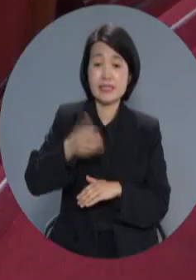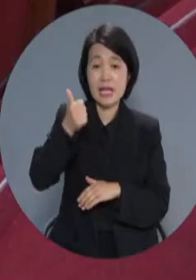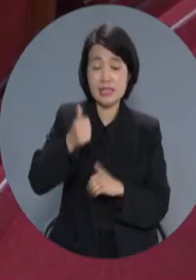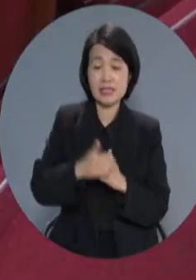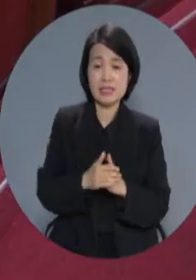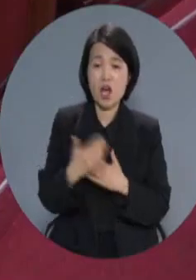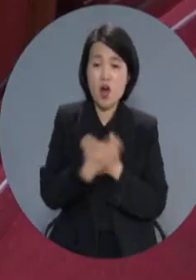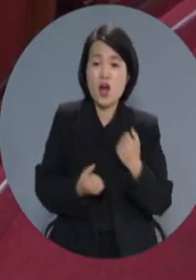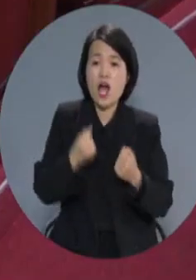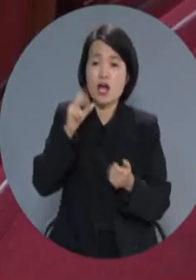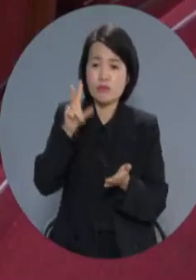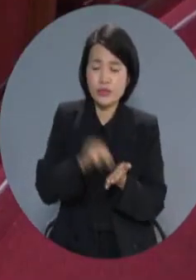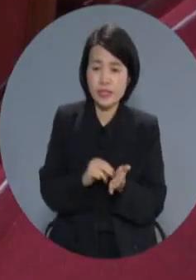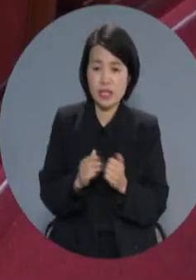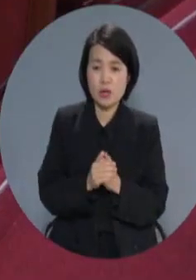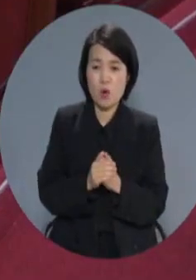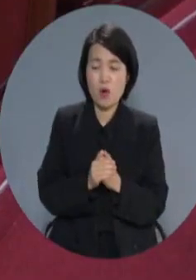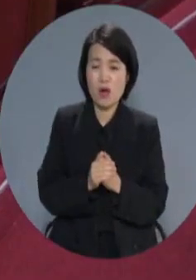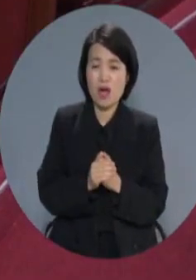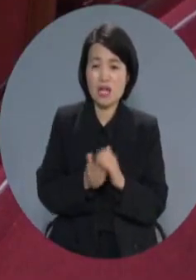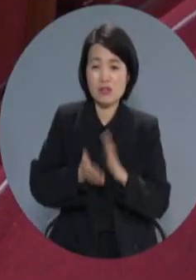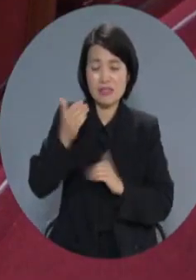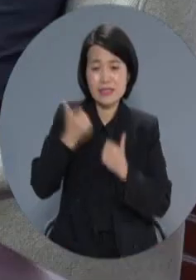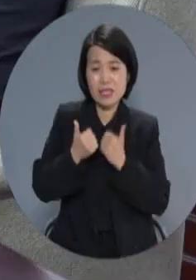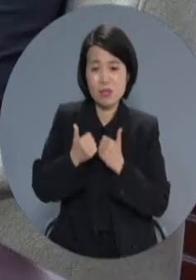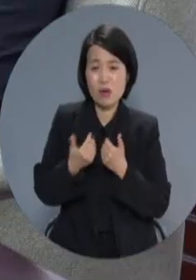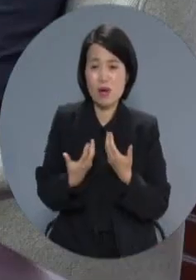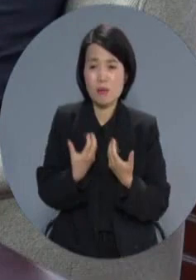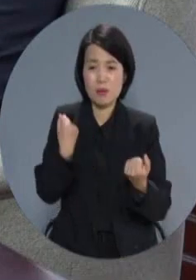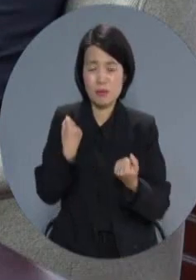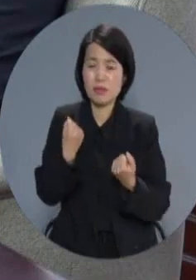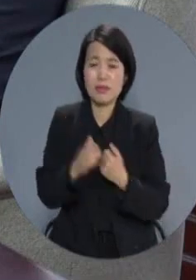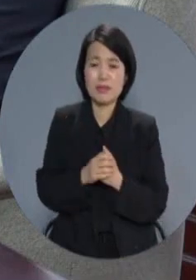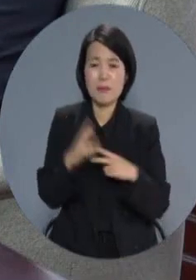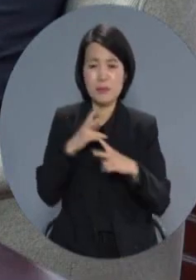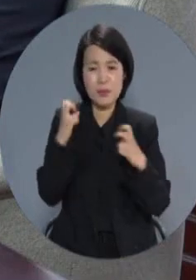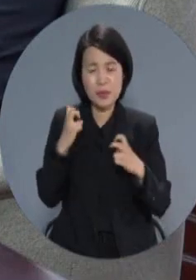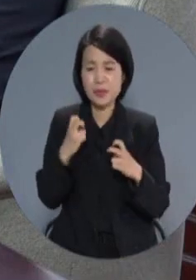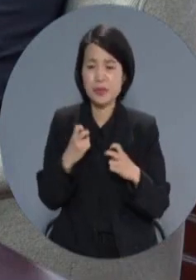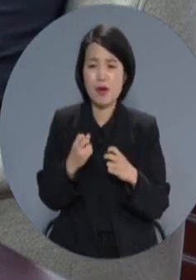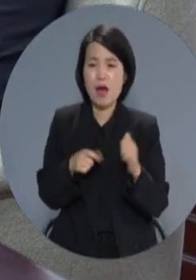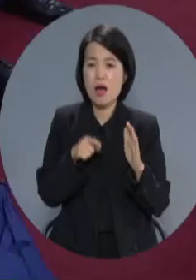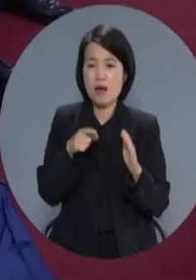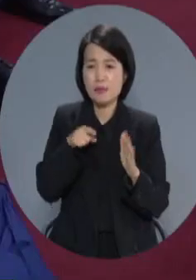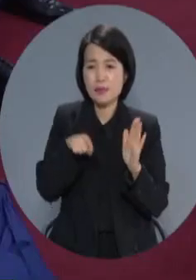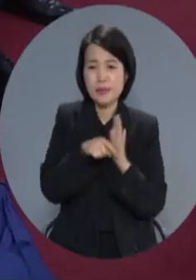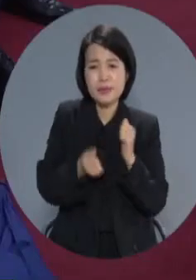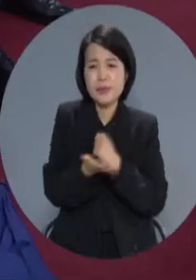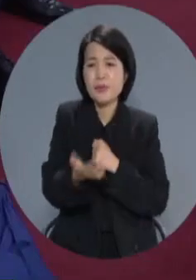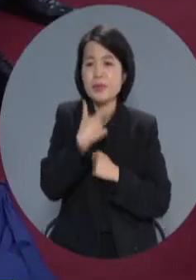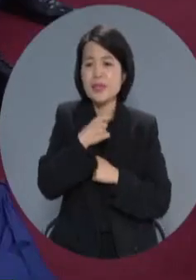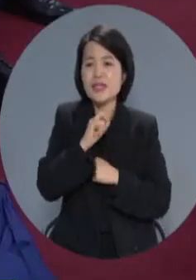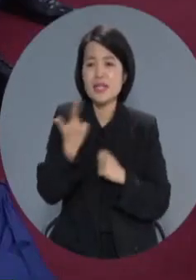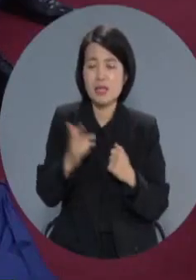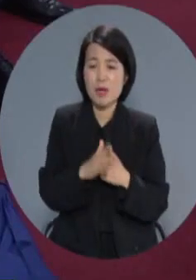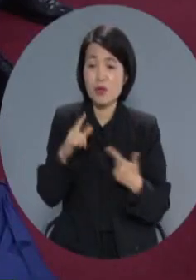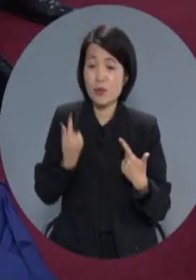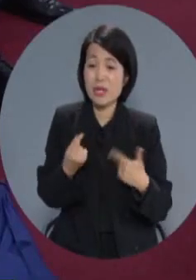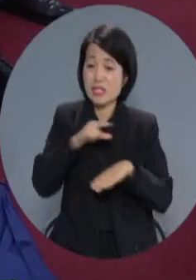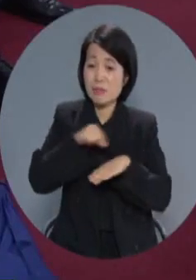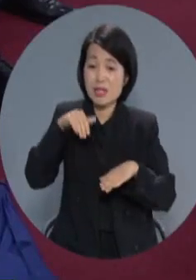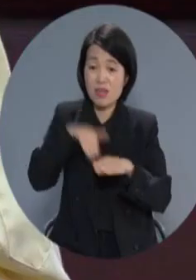함께 정치적 갈등과 반목으로 시장에 부정적인 영향을 원치 않는다며 6.1 지방선거 도전을